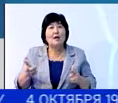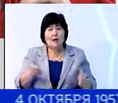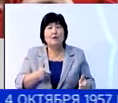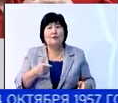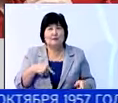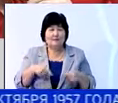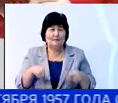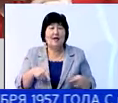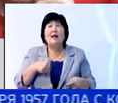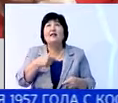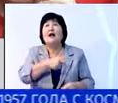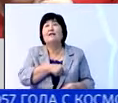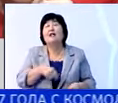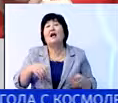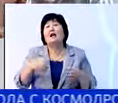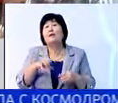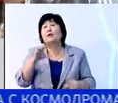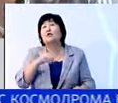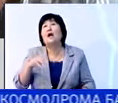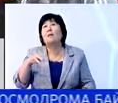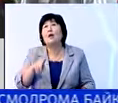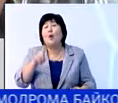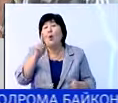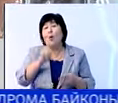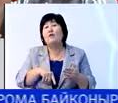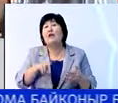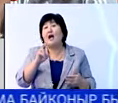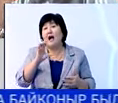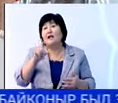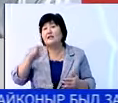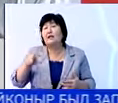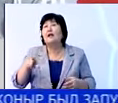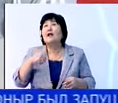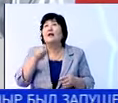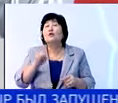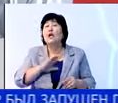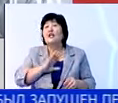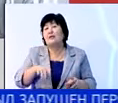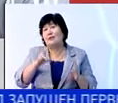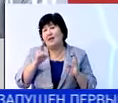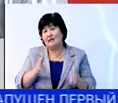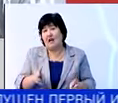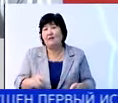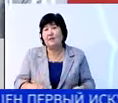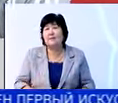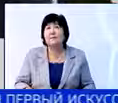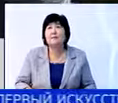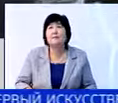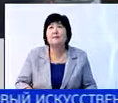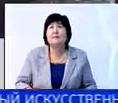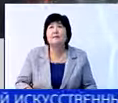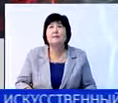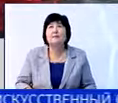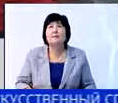кубок. Главный тренер команды Стойчо Младенов также уверен в кайсаровцах. Главное, чтобы не было травм. Алина Параджан, Адельбек